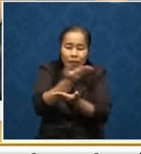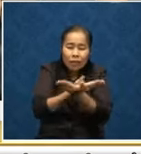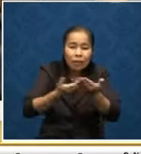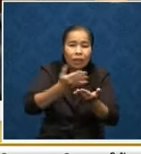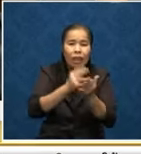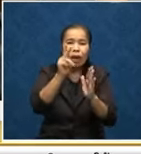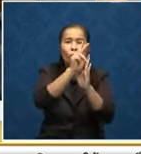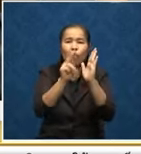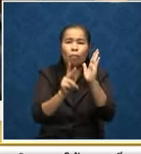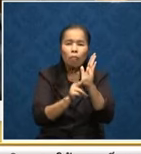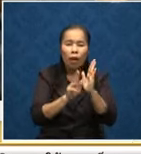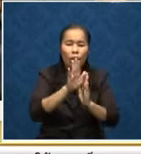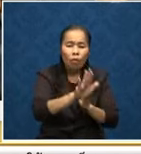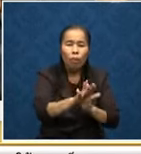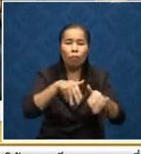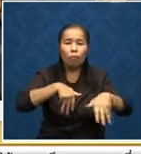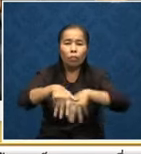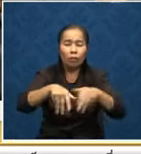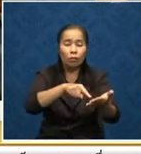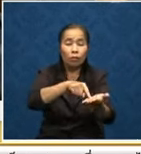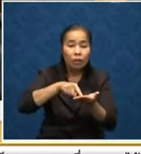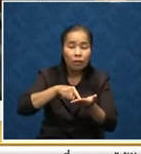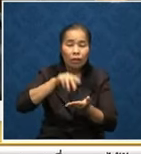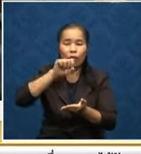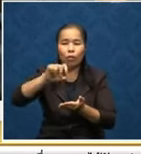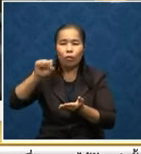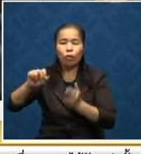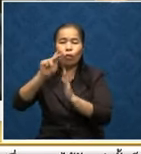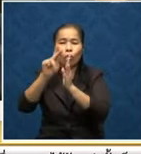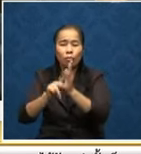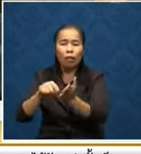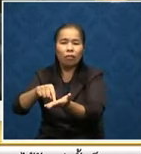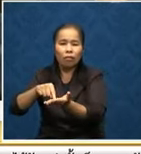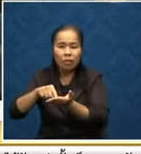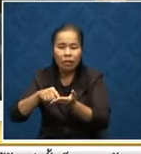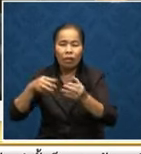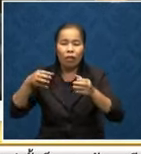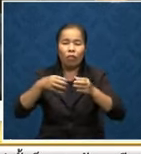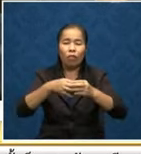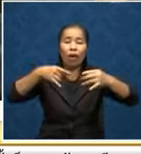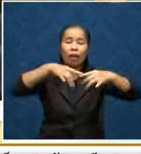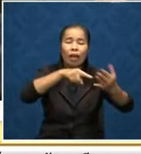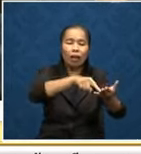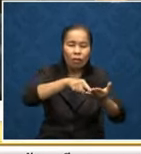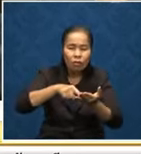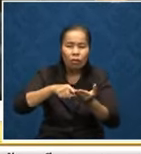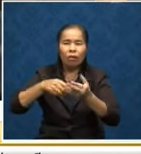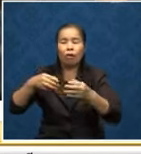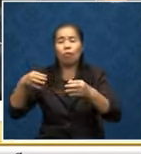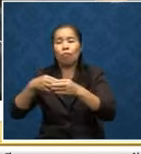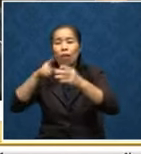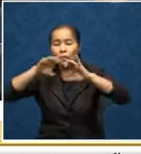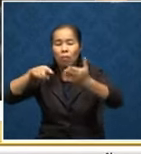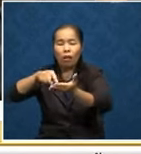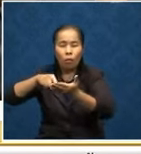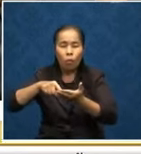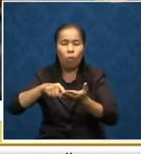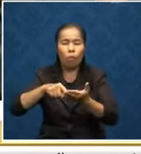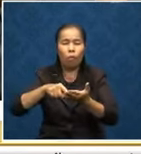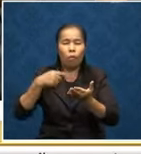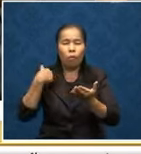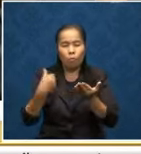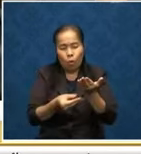คประชาชนและส.ส.สมาชิกผู้แทนราษฎรของเราทั้งภาคฝ่ายค้านและฝ่ายรัฐบาลเป็นจำนวนมากครับก็คิดว่าสมัย